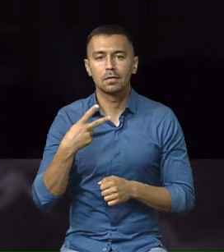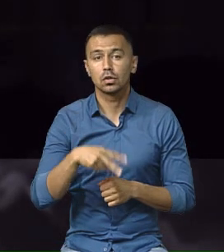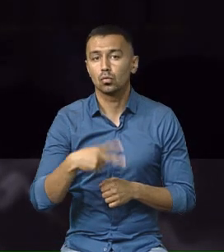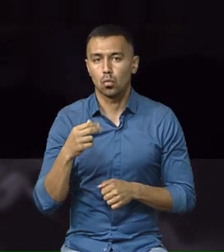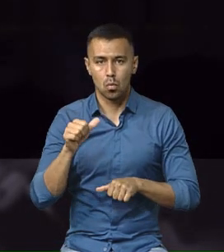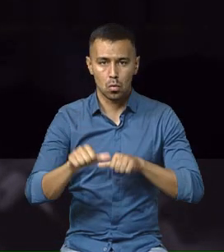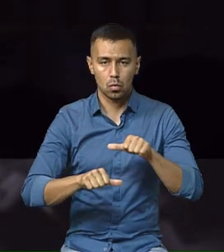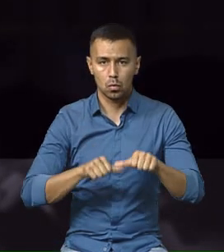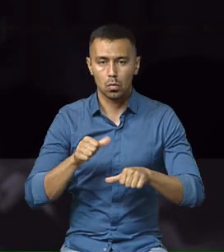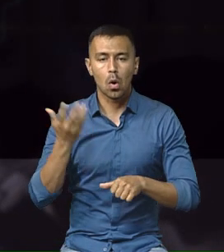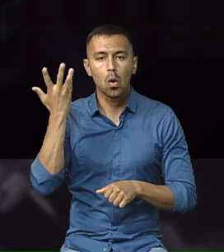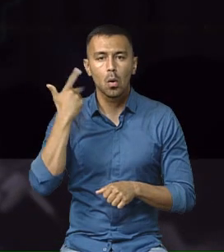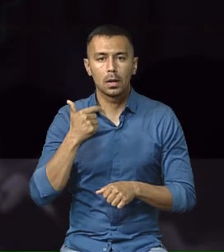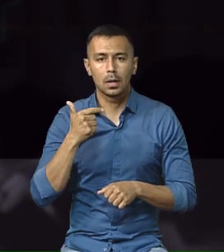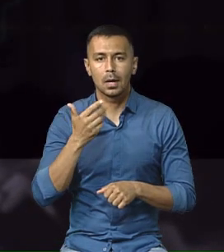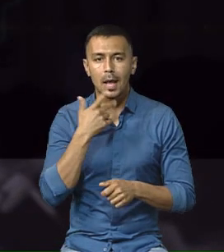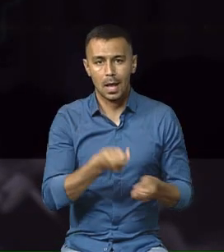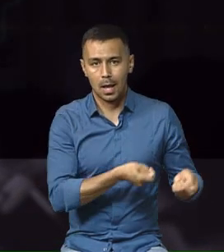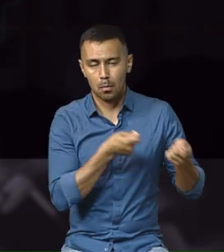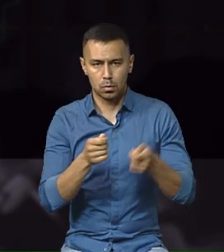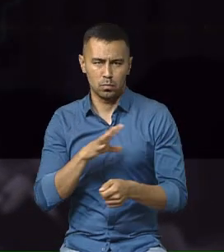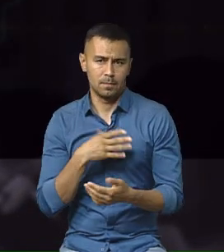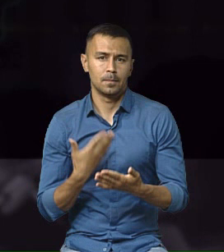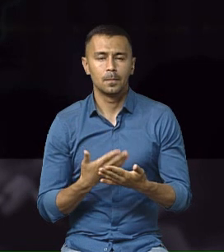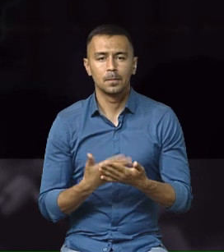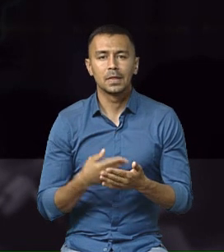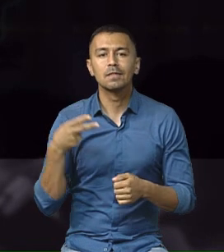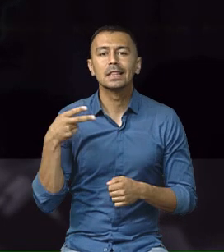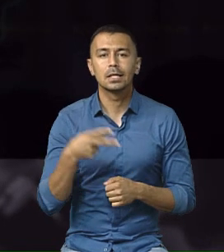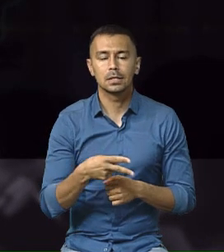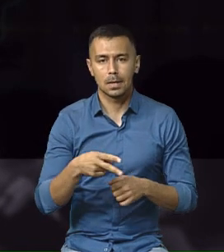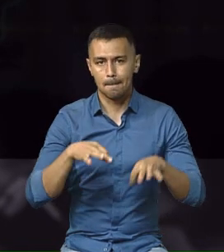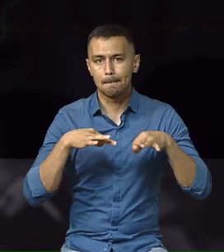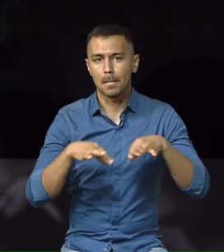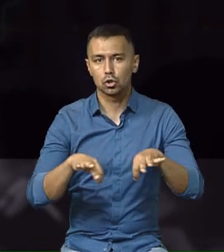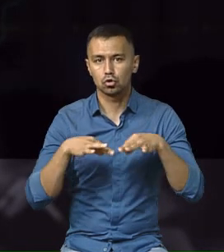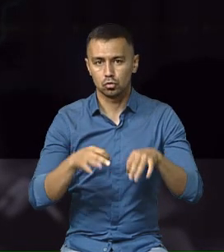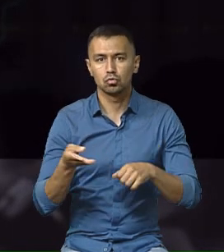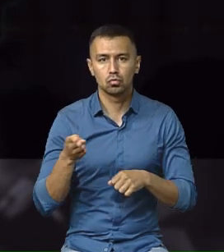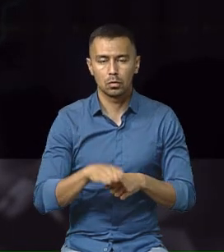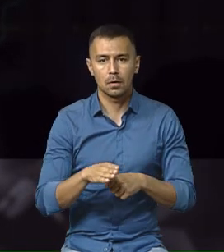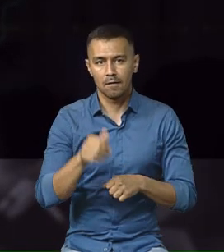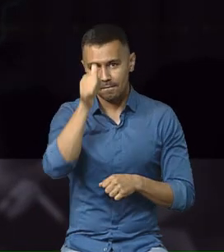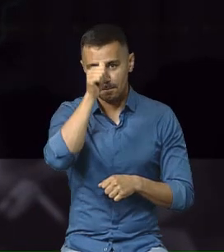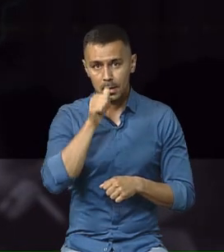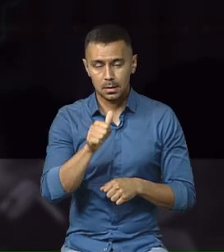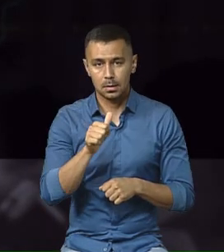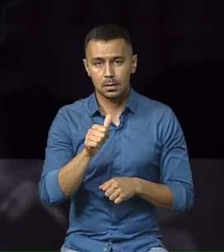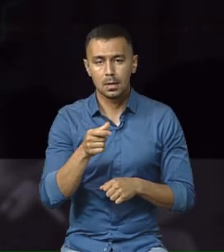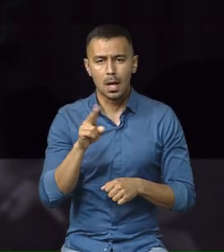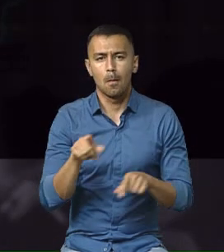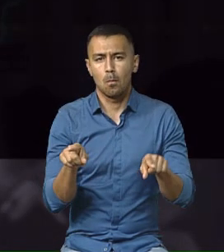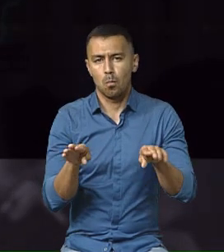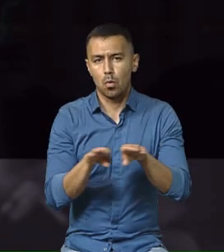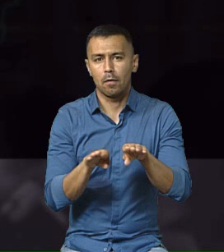2022 року, коли імпорт становив буквально 2 тисячі машин в місяць. Ну, для порівняння,